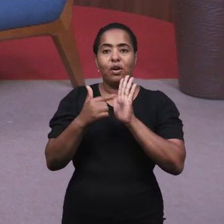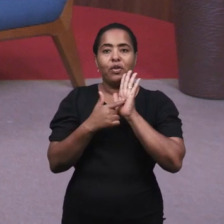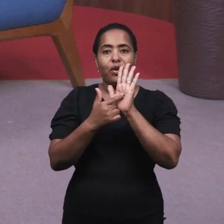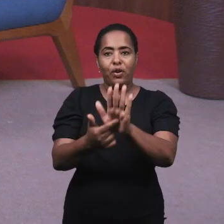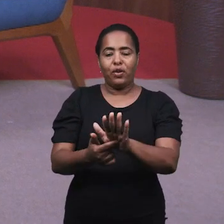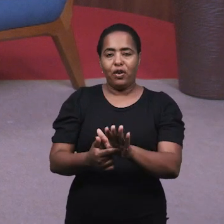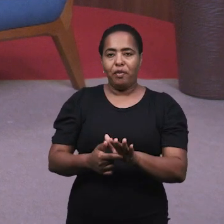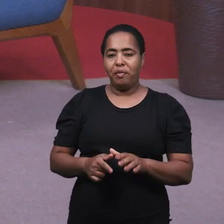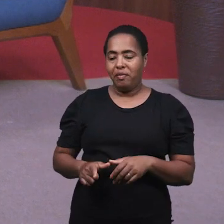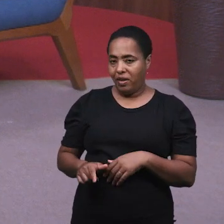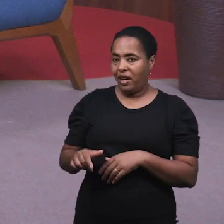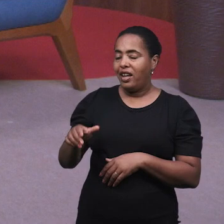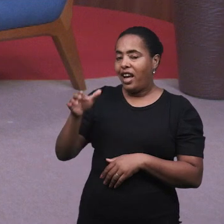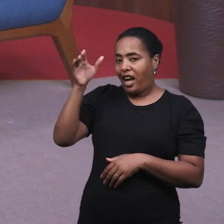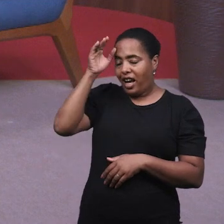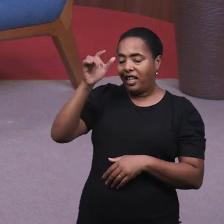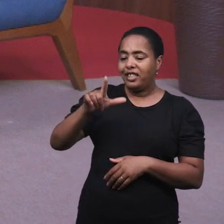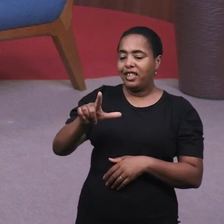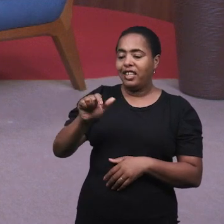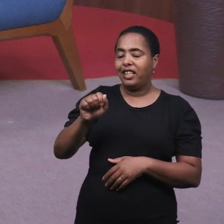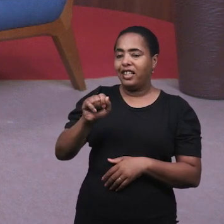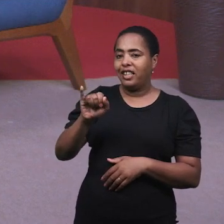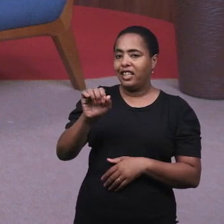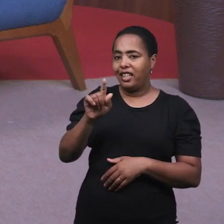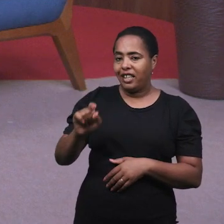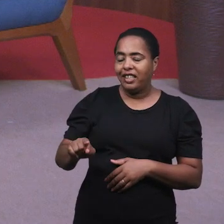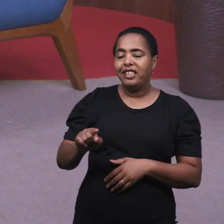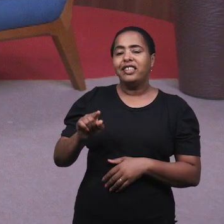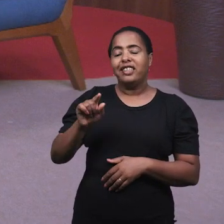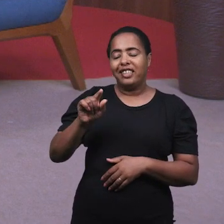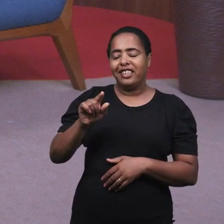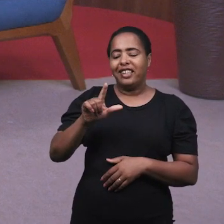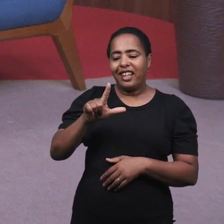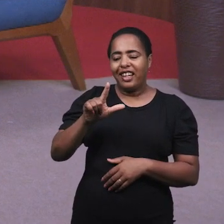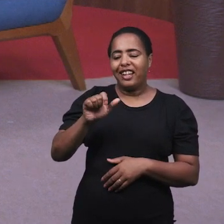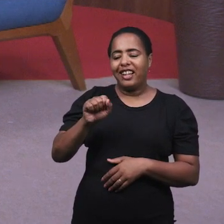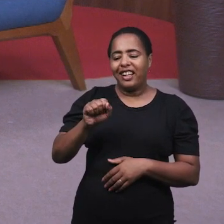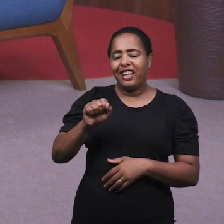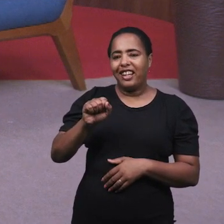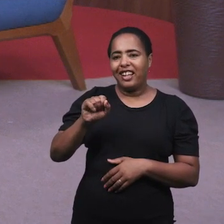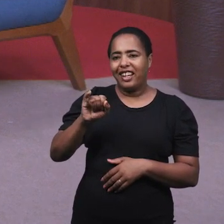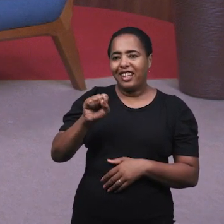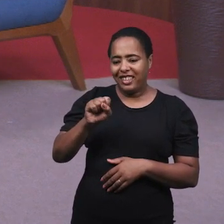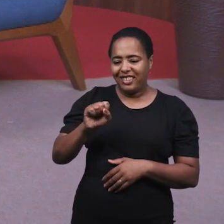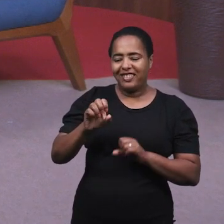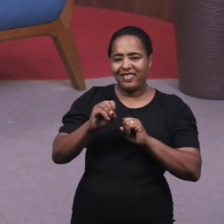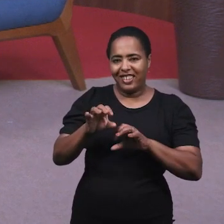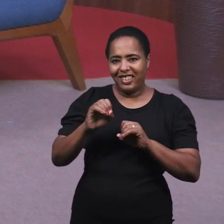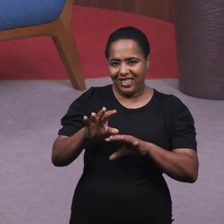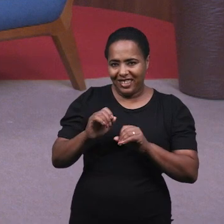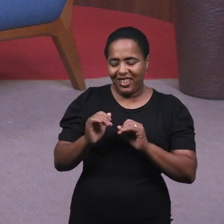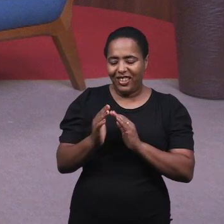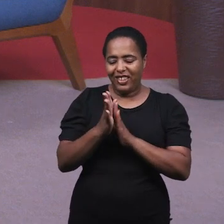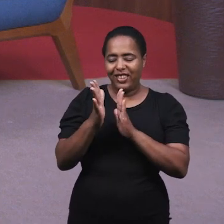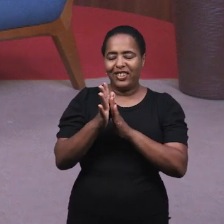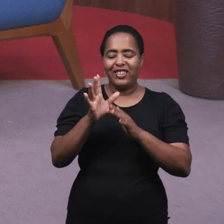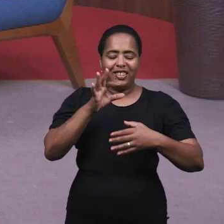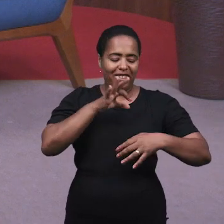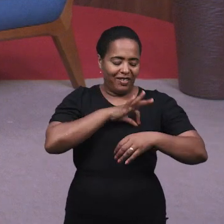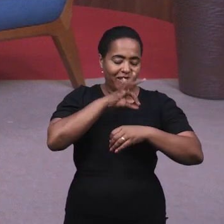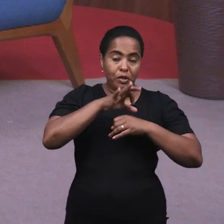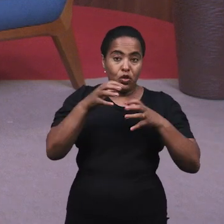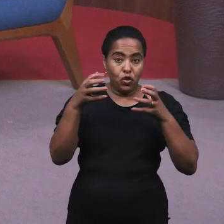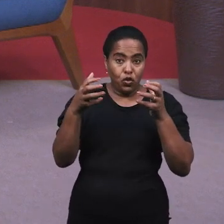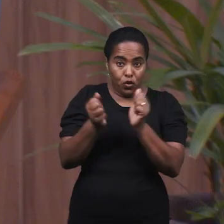que la sœur Laïs va enseigner aujourd'hui. La louange, c'est ta parole est la semence. Et nous allons apprendre ensemble à jouer cette